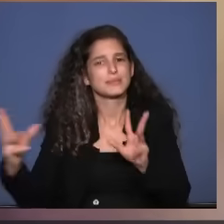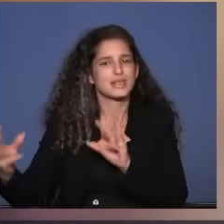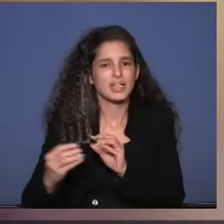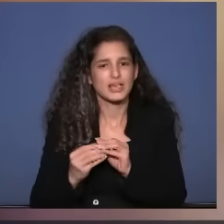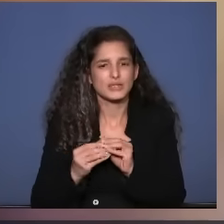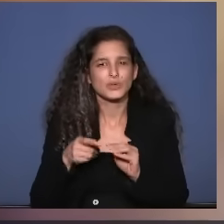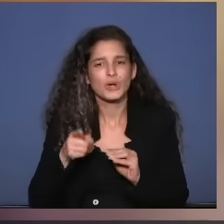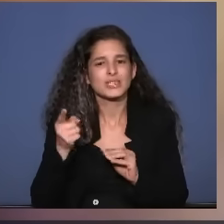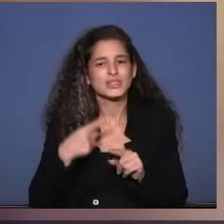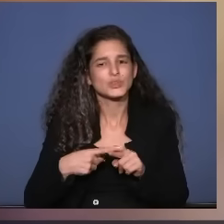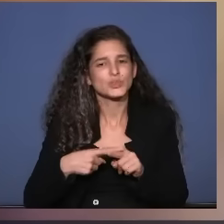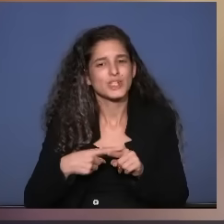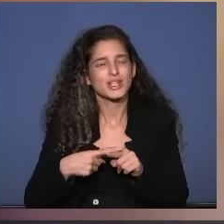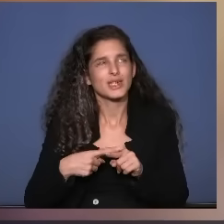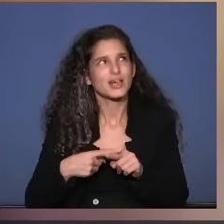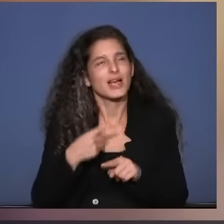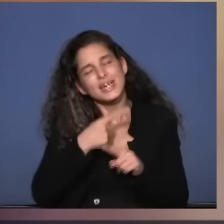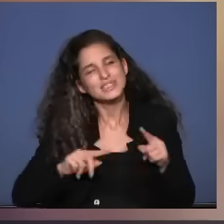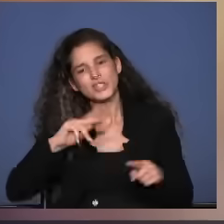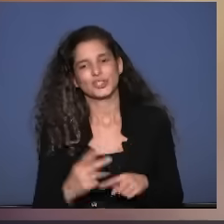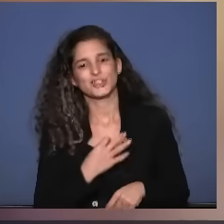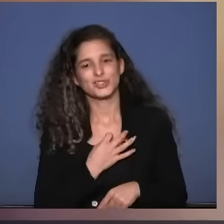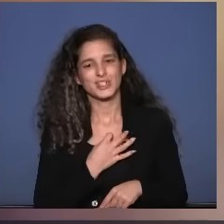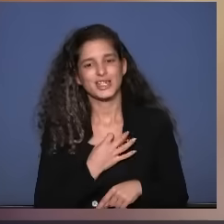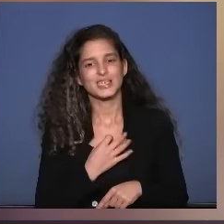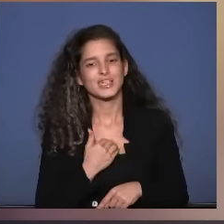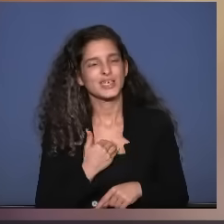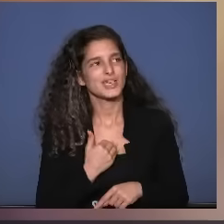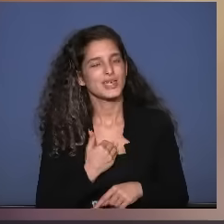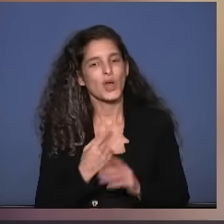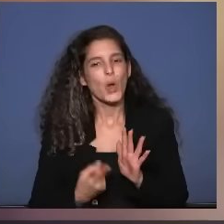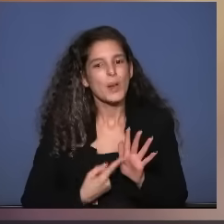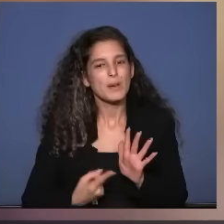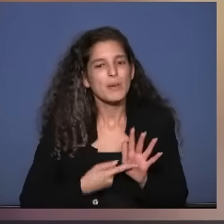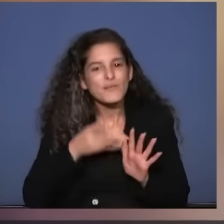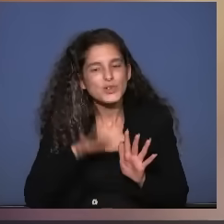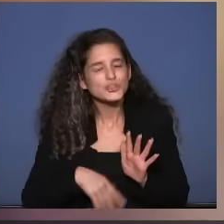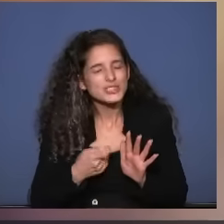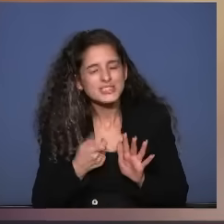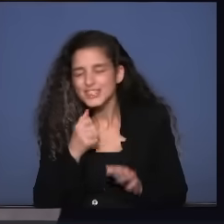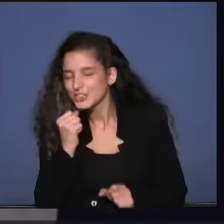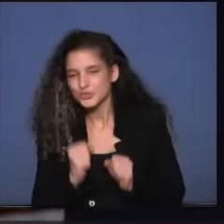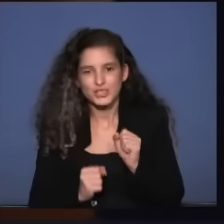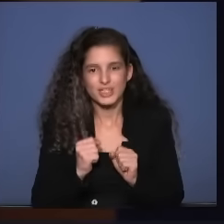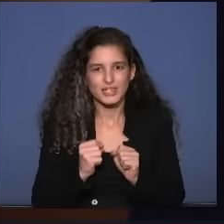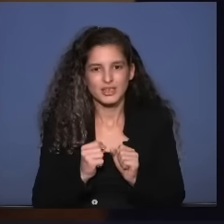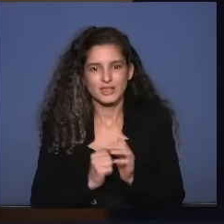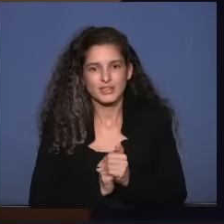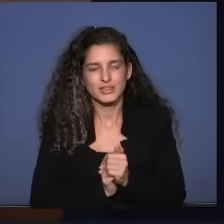היה סוג של החצי השני שלי, אני כל פעם אפילו שאני קצת קשה.